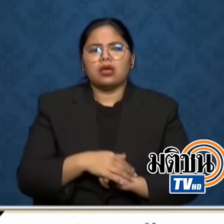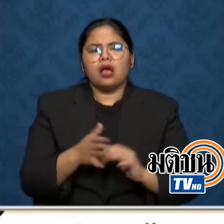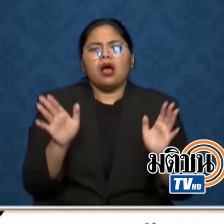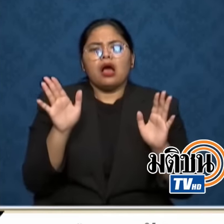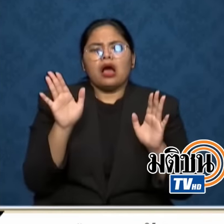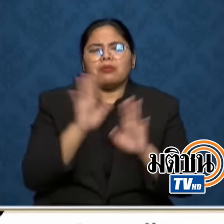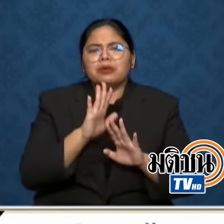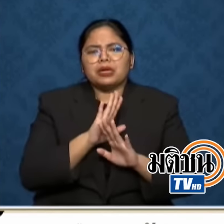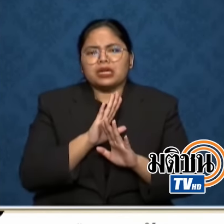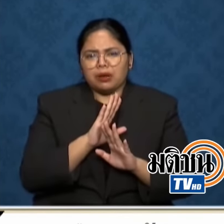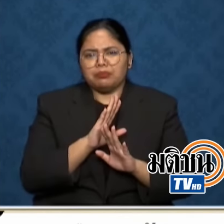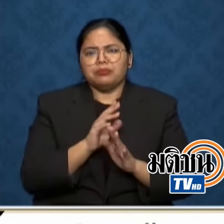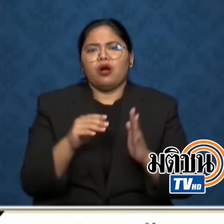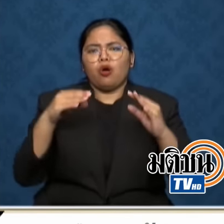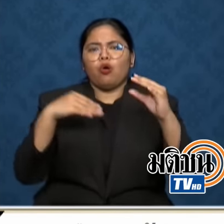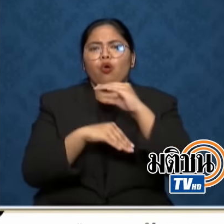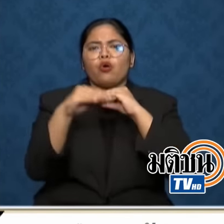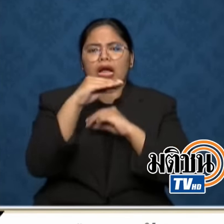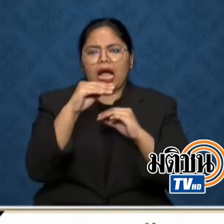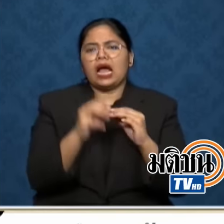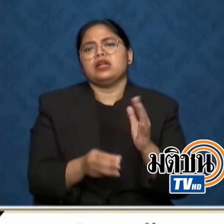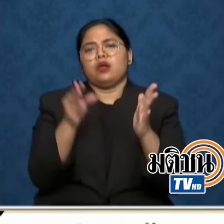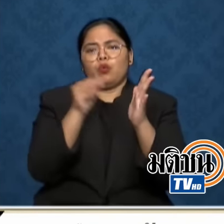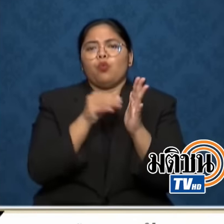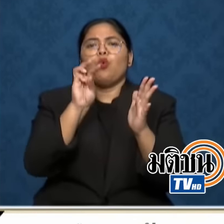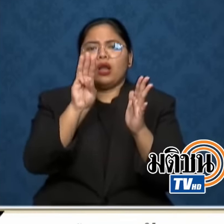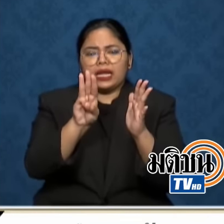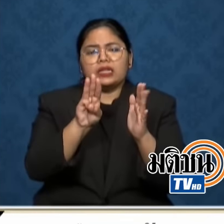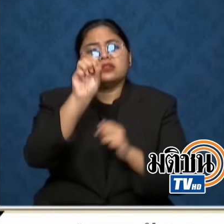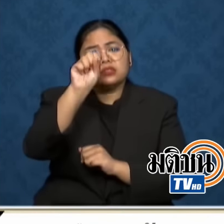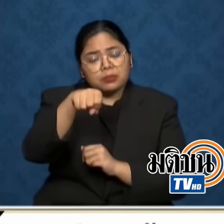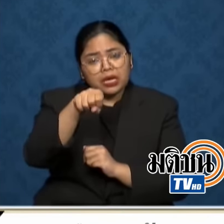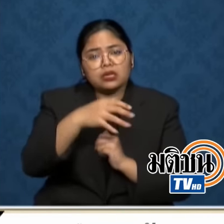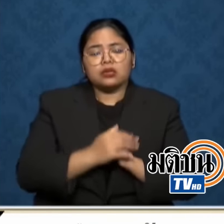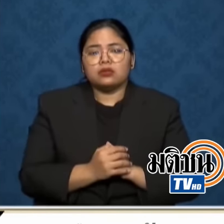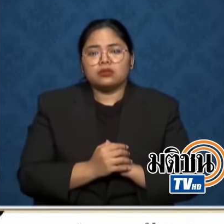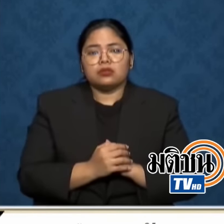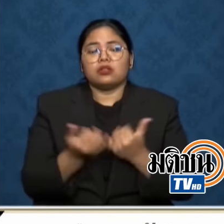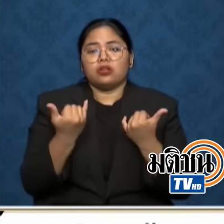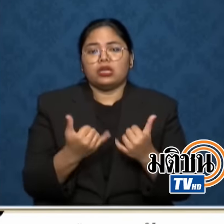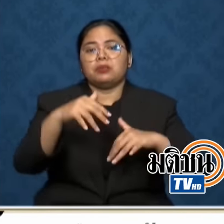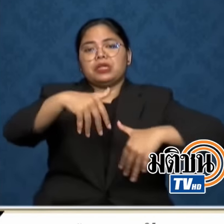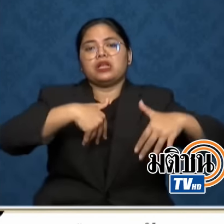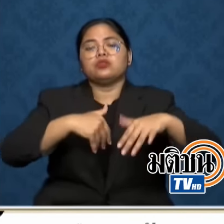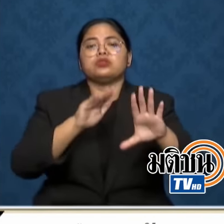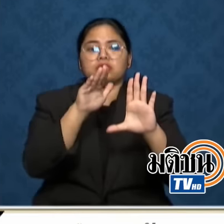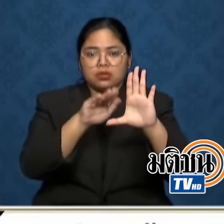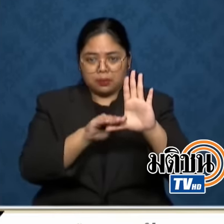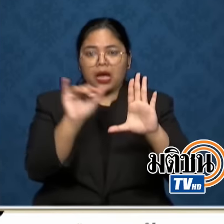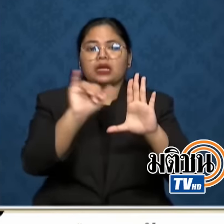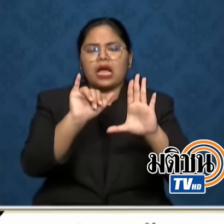หรือไม่ประชาชนถึงจะได้ลงทะเบียนครับแต่ไม่เป็นไรครับท่านประธานประชาชนยังไม่ลงทะเบียนไม่เป็นไรแต่ประชาช